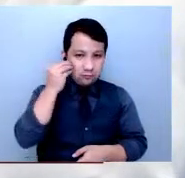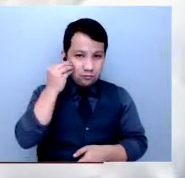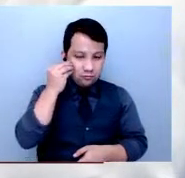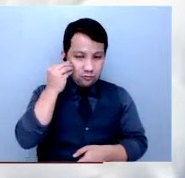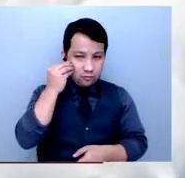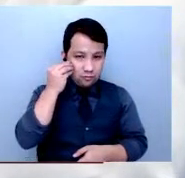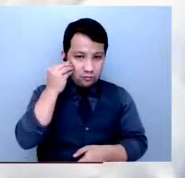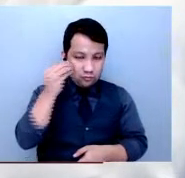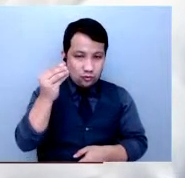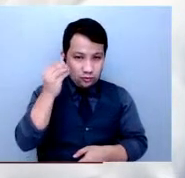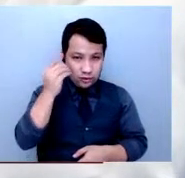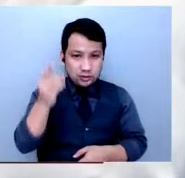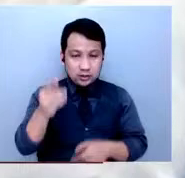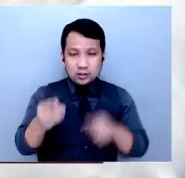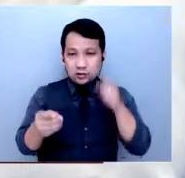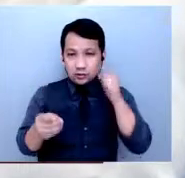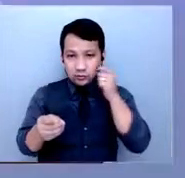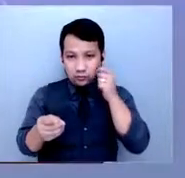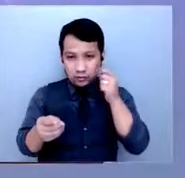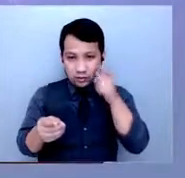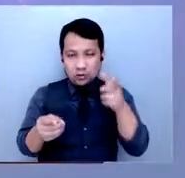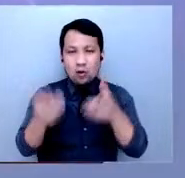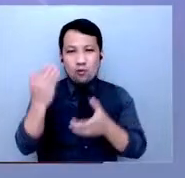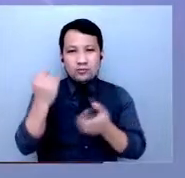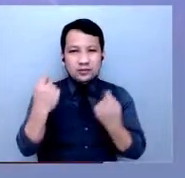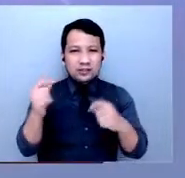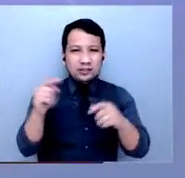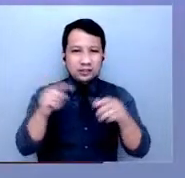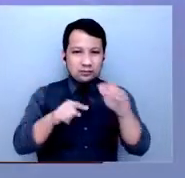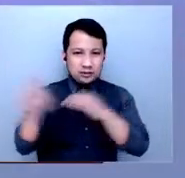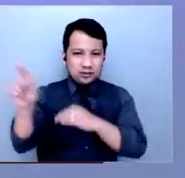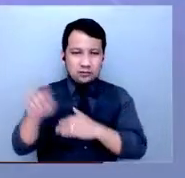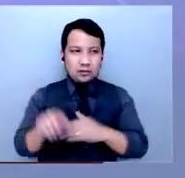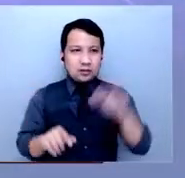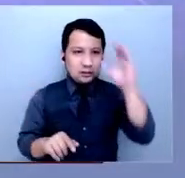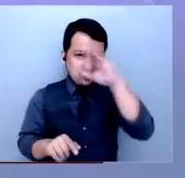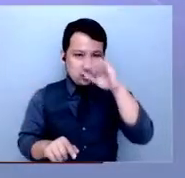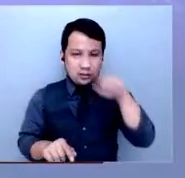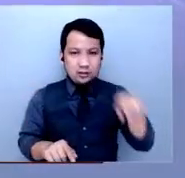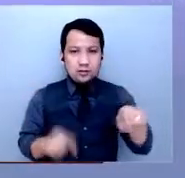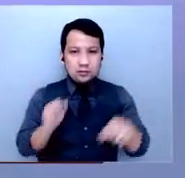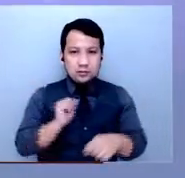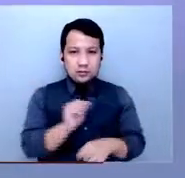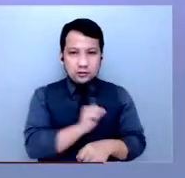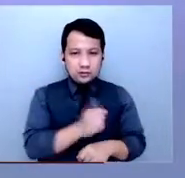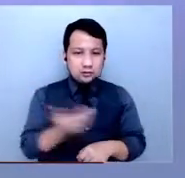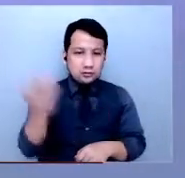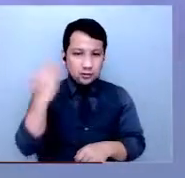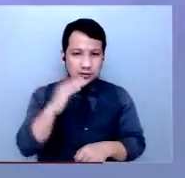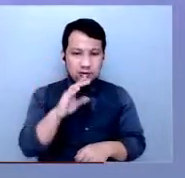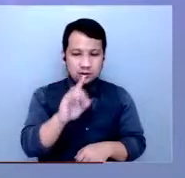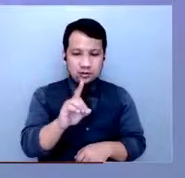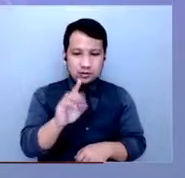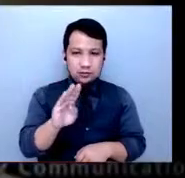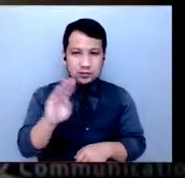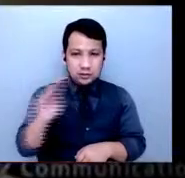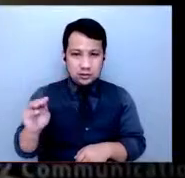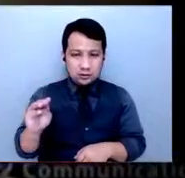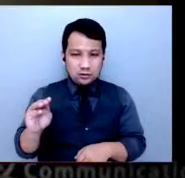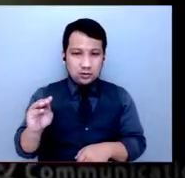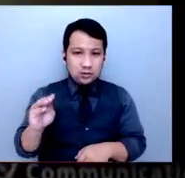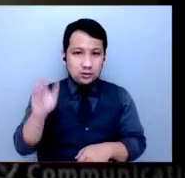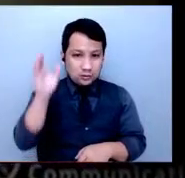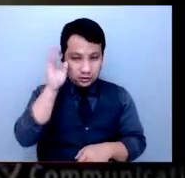sa tangka nilang pagtakas. Patuloy pa rin namang hinahanap ng Senado si dating DBM Procurement Service Chief